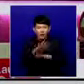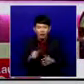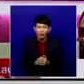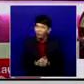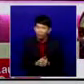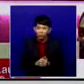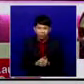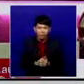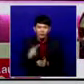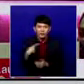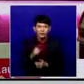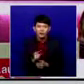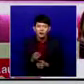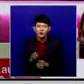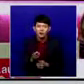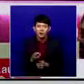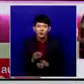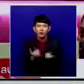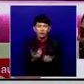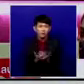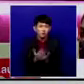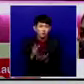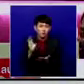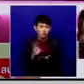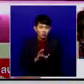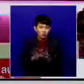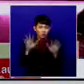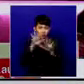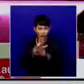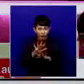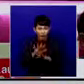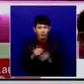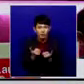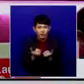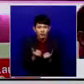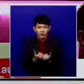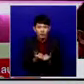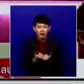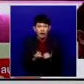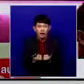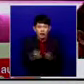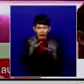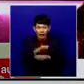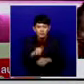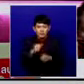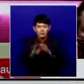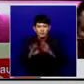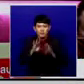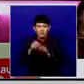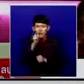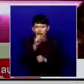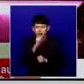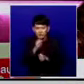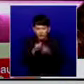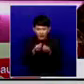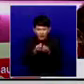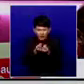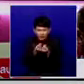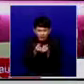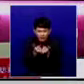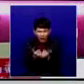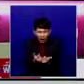เดี๋ยวนี้นะงบประมาณผ่านหลายกระทรวงไอติมละลายจนไม่รู้ว่าเป็นไอติมกลิ่นอะไรแล้วนะด้ามมันหายไป